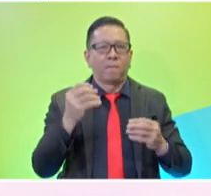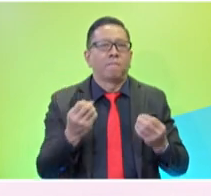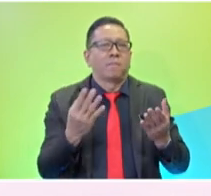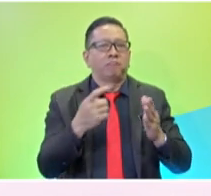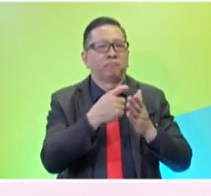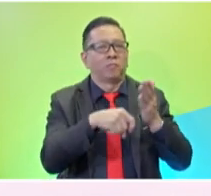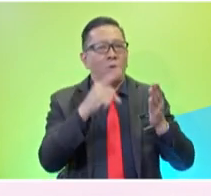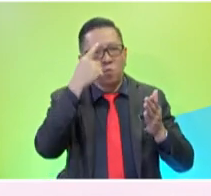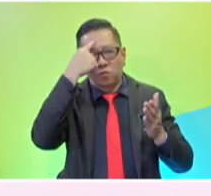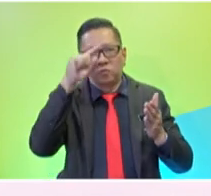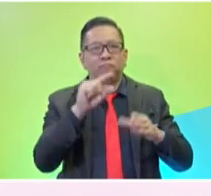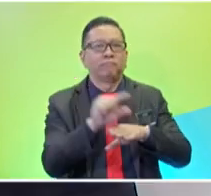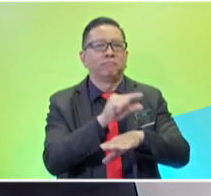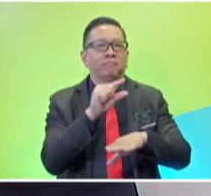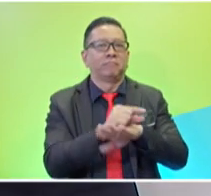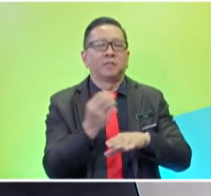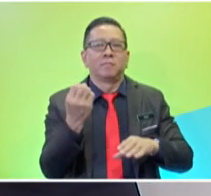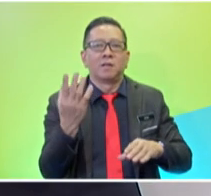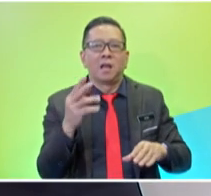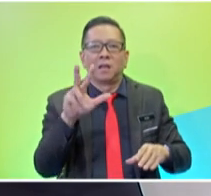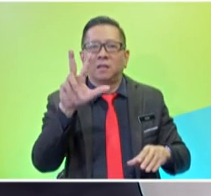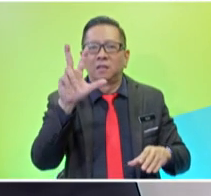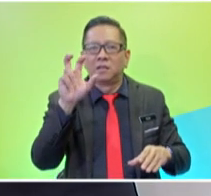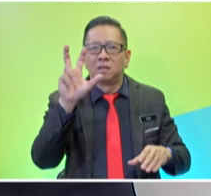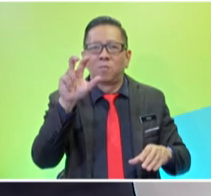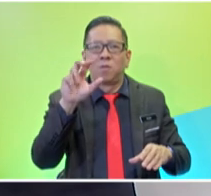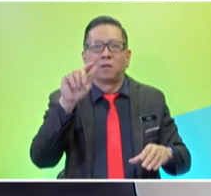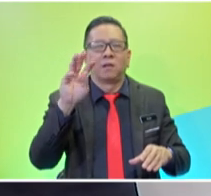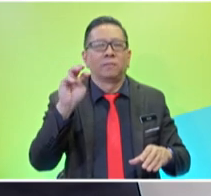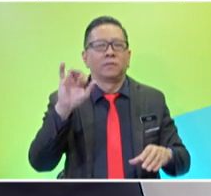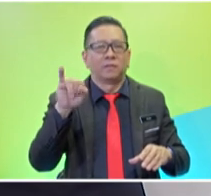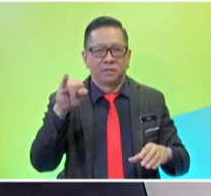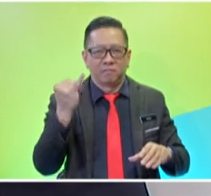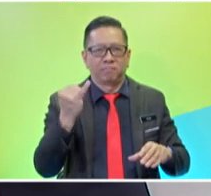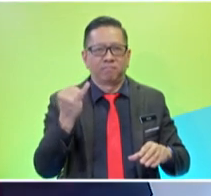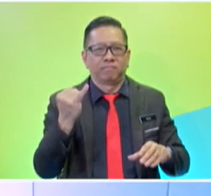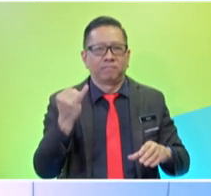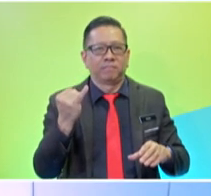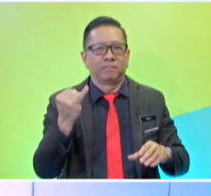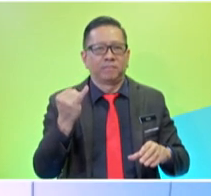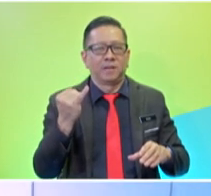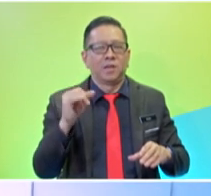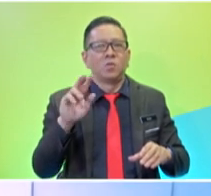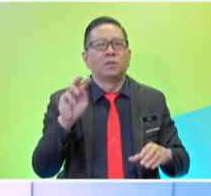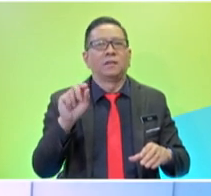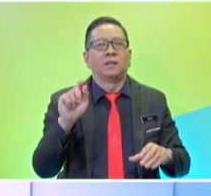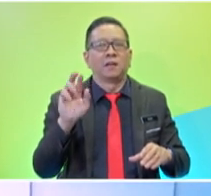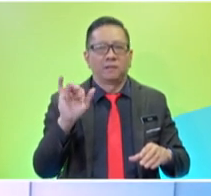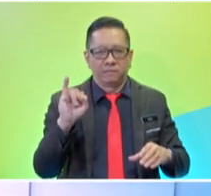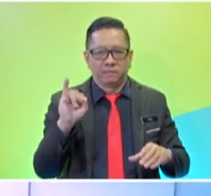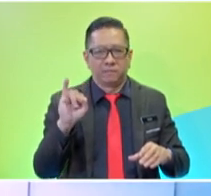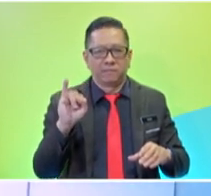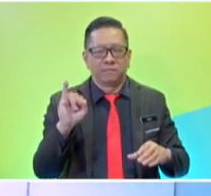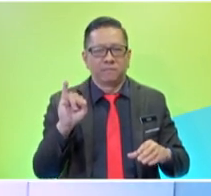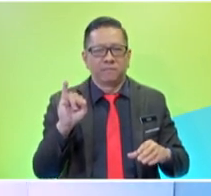penggunaan electrix sebanyak 30 kilo white per jam Jika Edah yunitari adalah